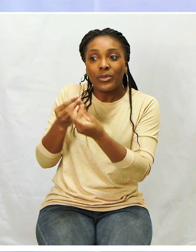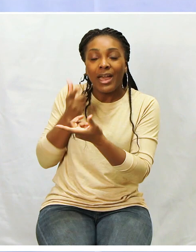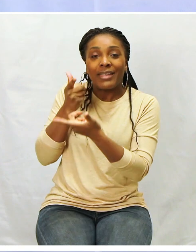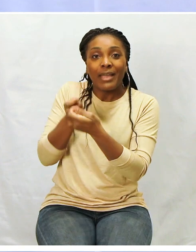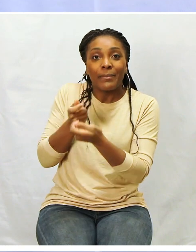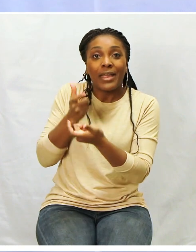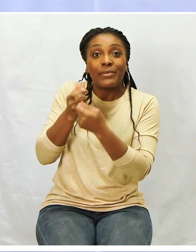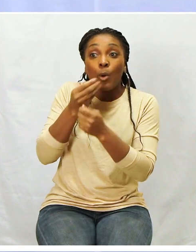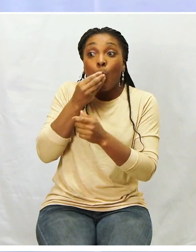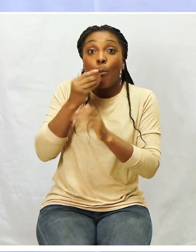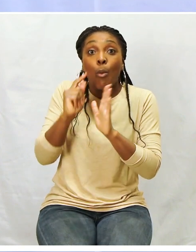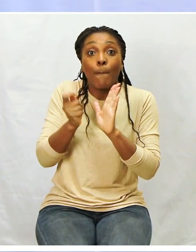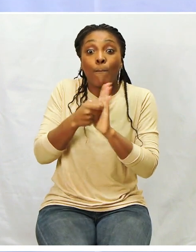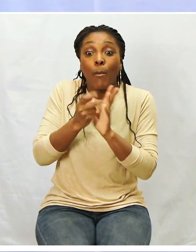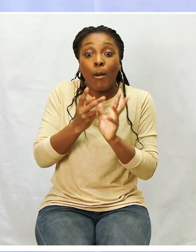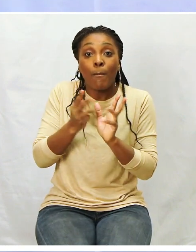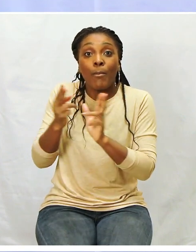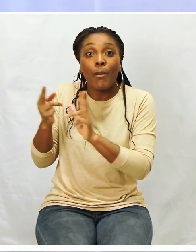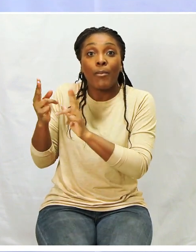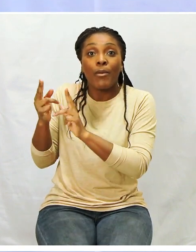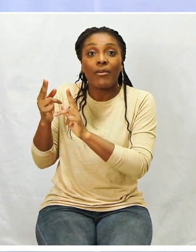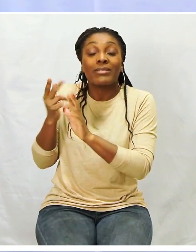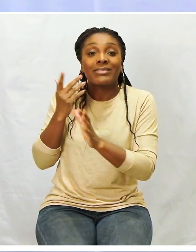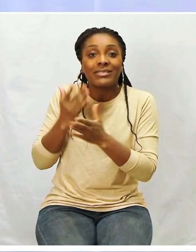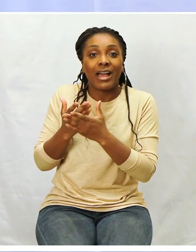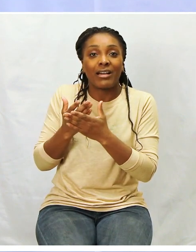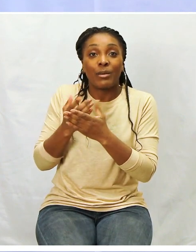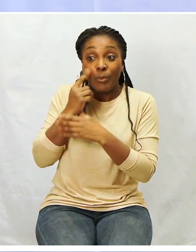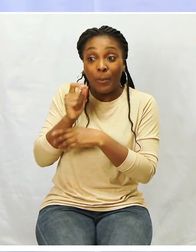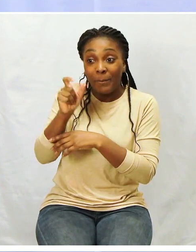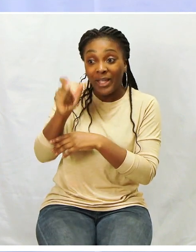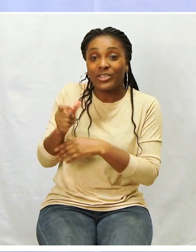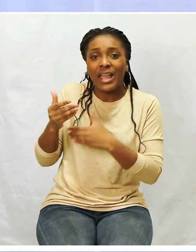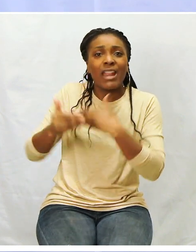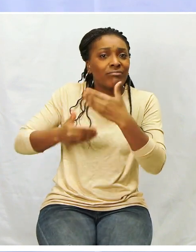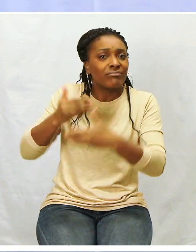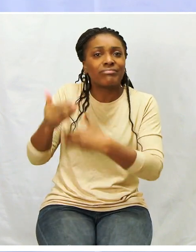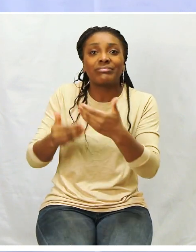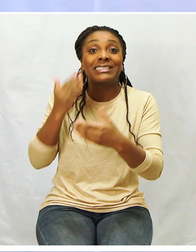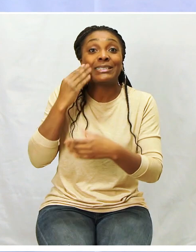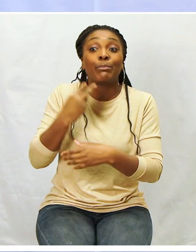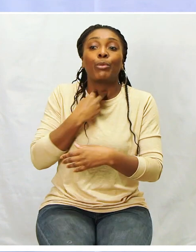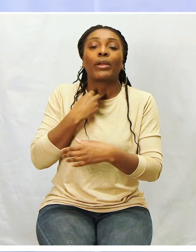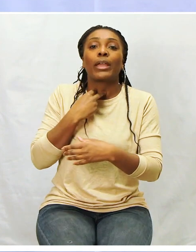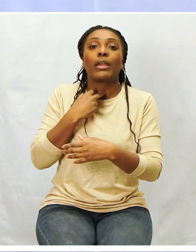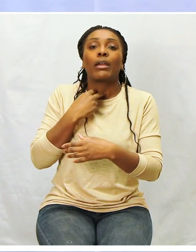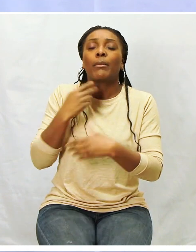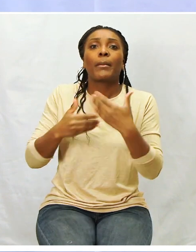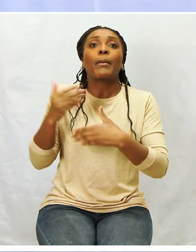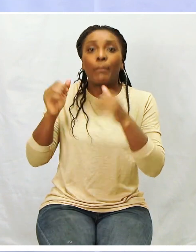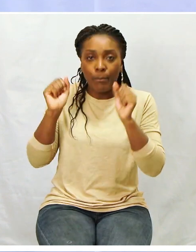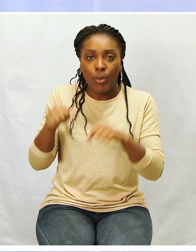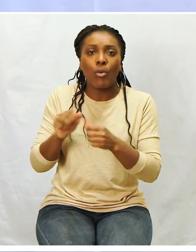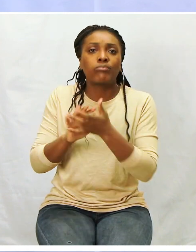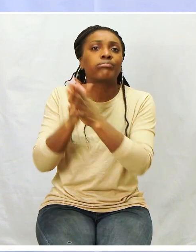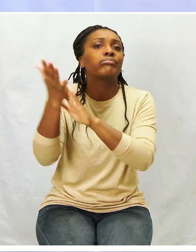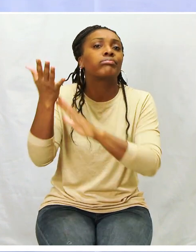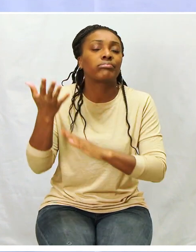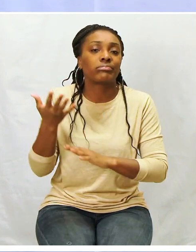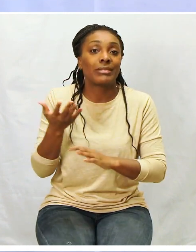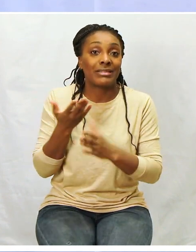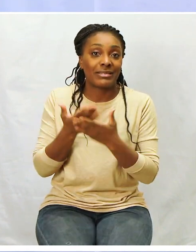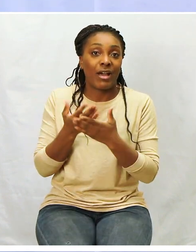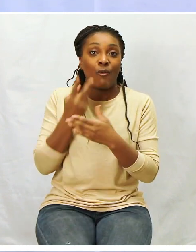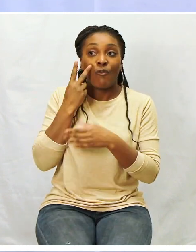moment, de déclarer au bon moment les choses pour que la personne puisse redémarrer quand elle est bloquée. Et ça, on voit ça dans